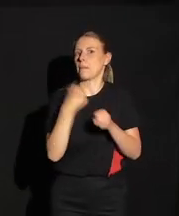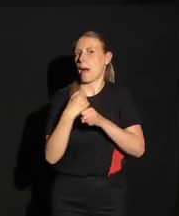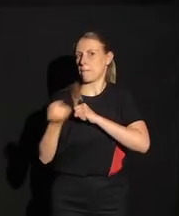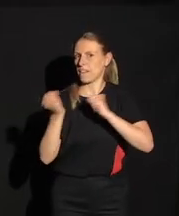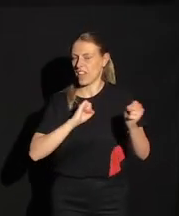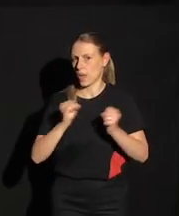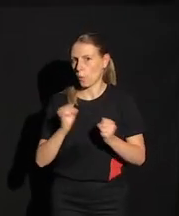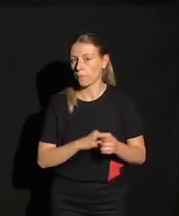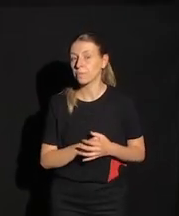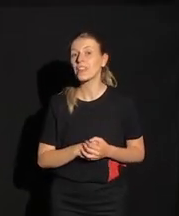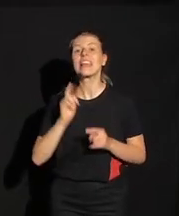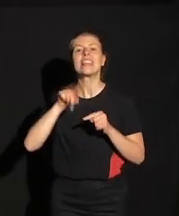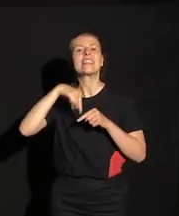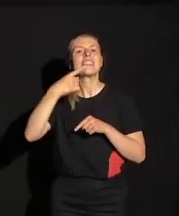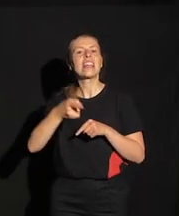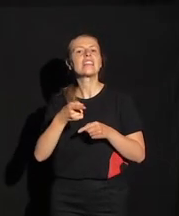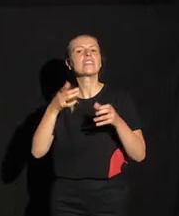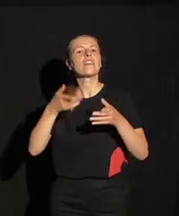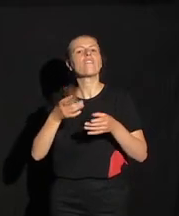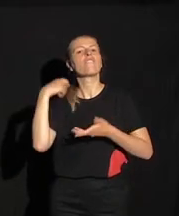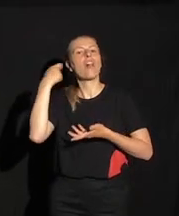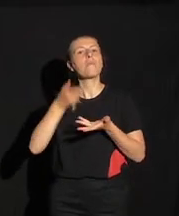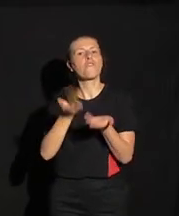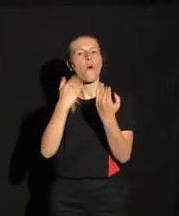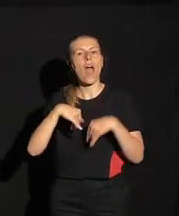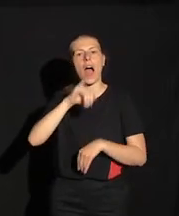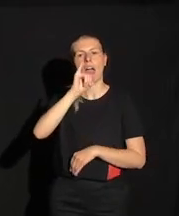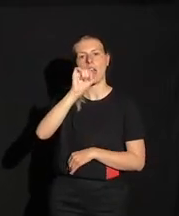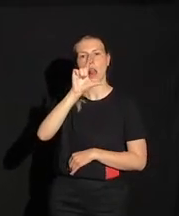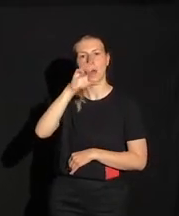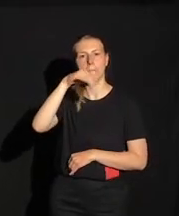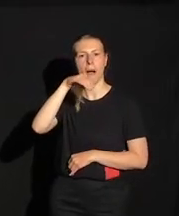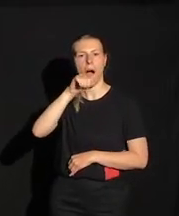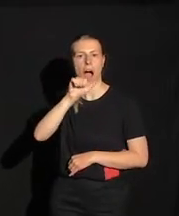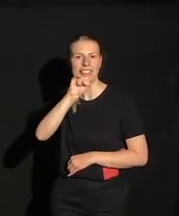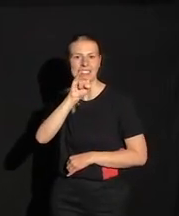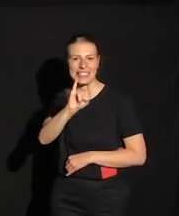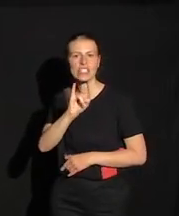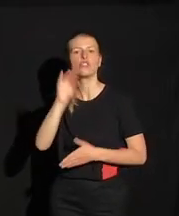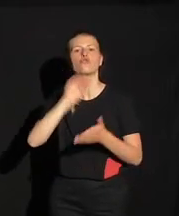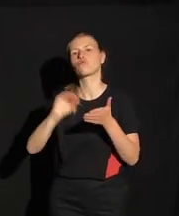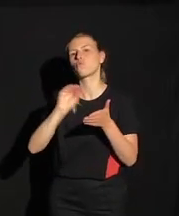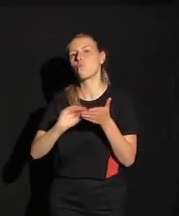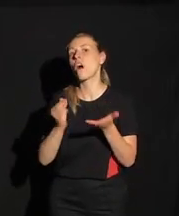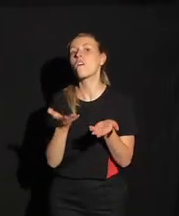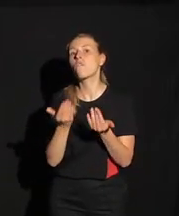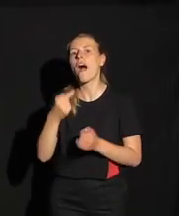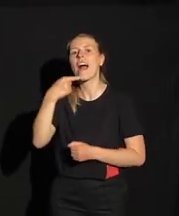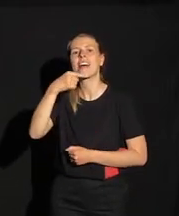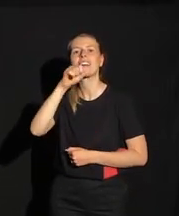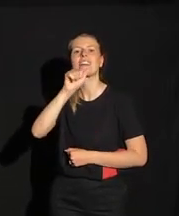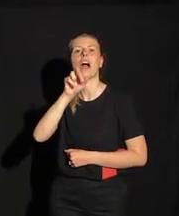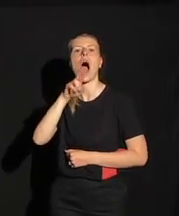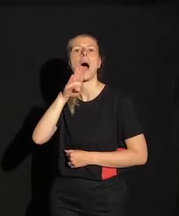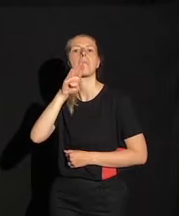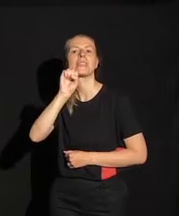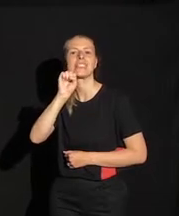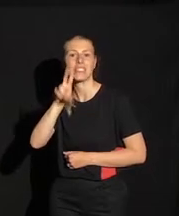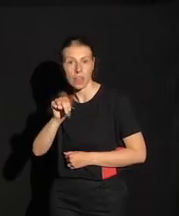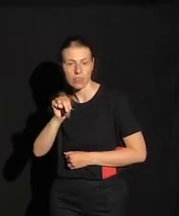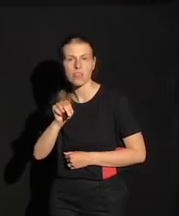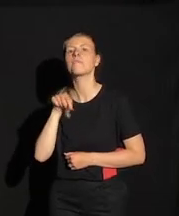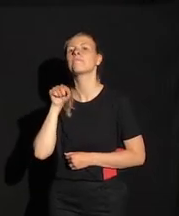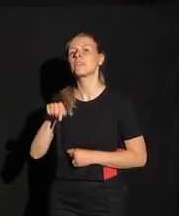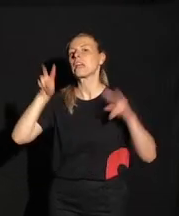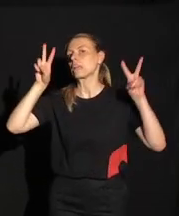ist von der Ilmasi-Schule aus Garbsen. Und zwar hat er den sehr schönen Titel, also im